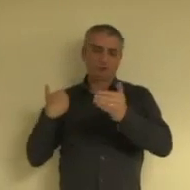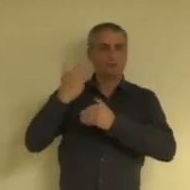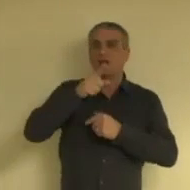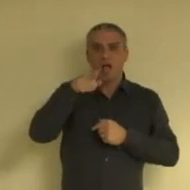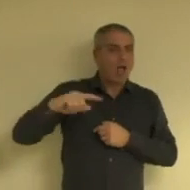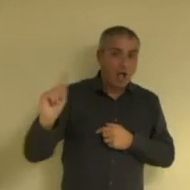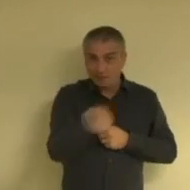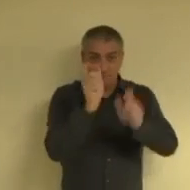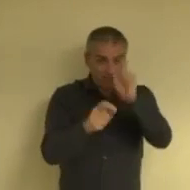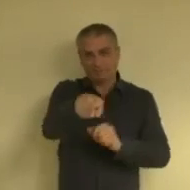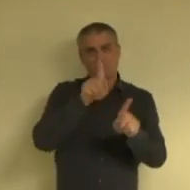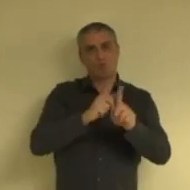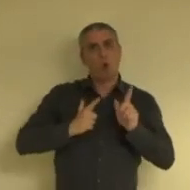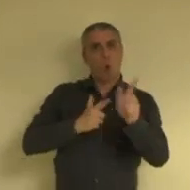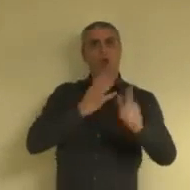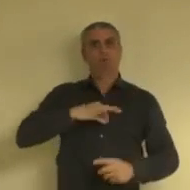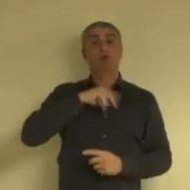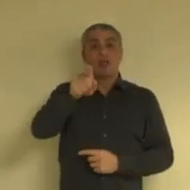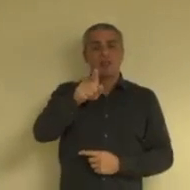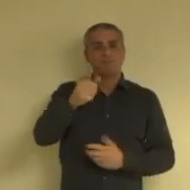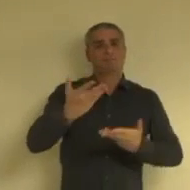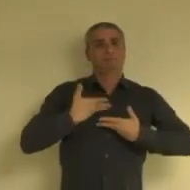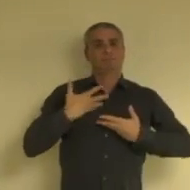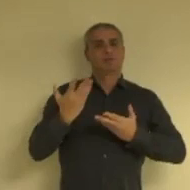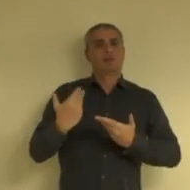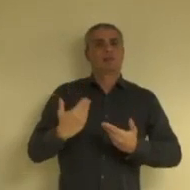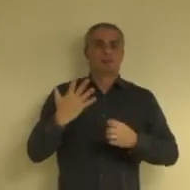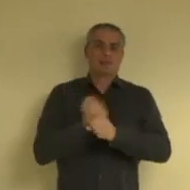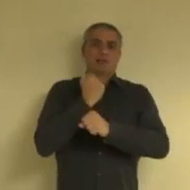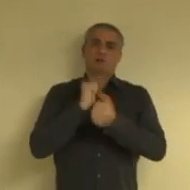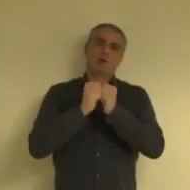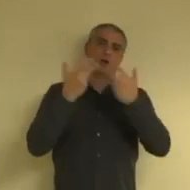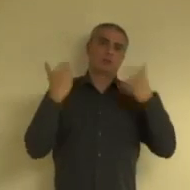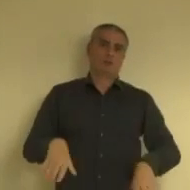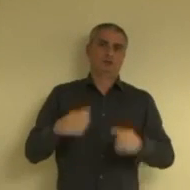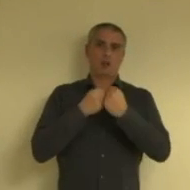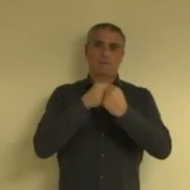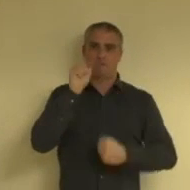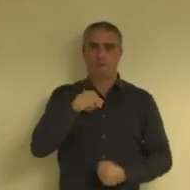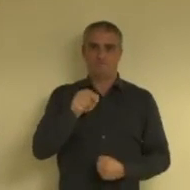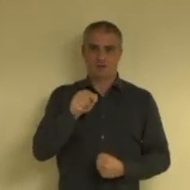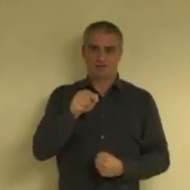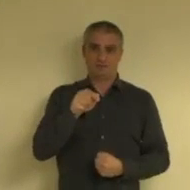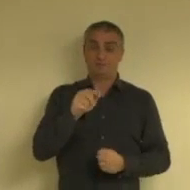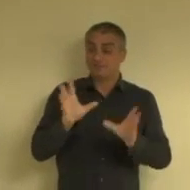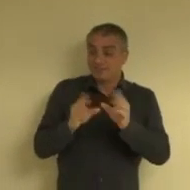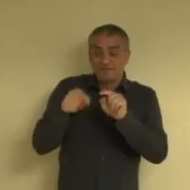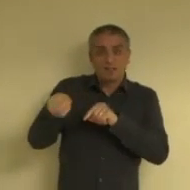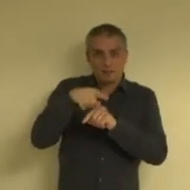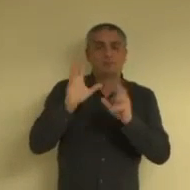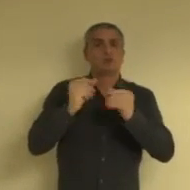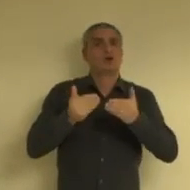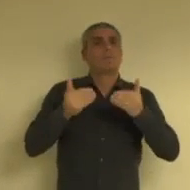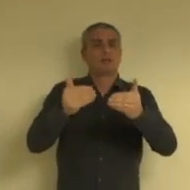העורף, אתם הלוחמים שלנו. אתם אלה שתבטיחו אם אנחנו נצליח או לא נצליח במאבק הזה. ולצדכם